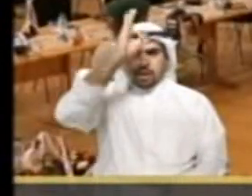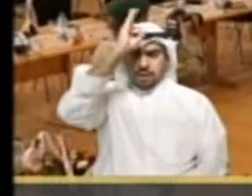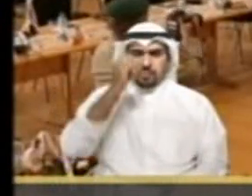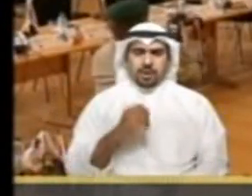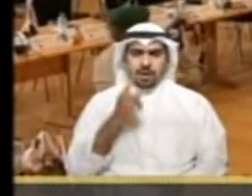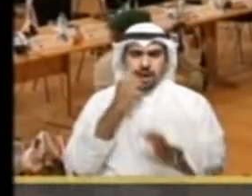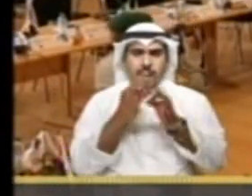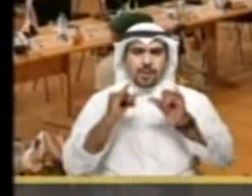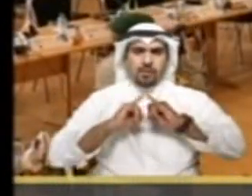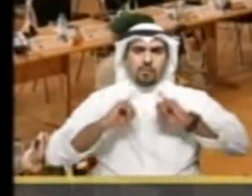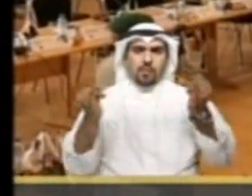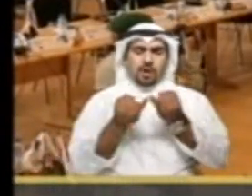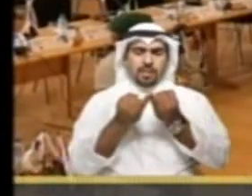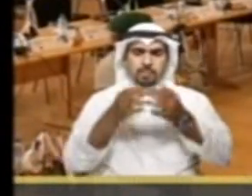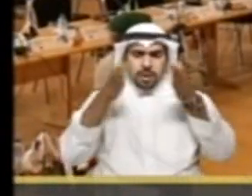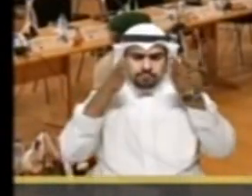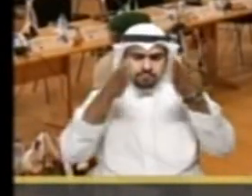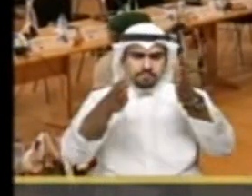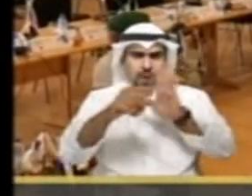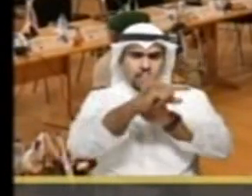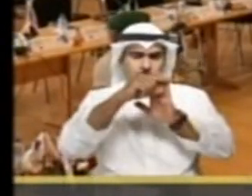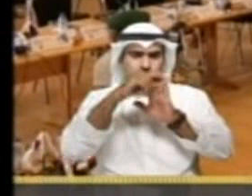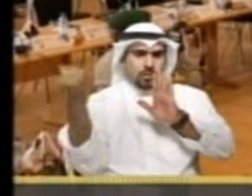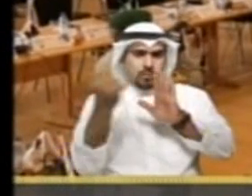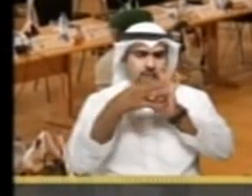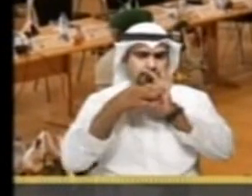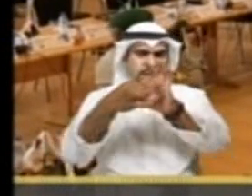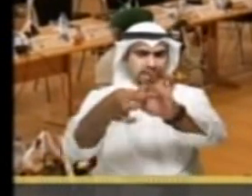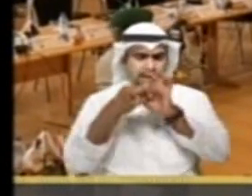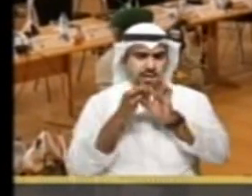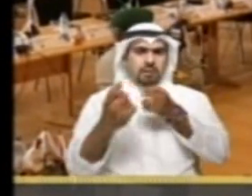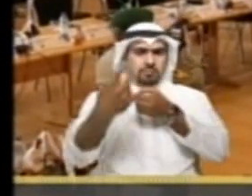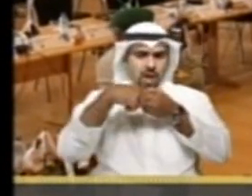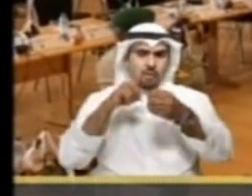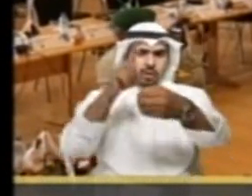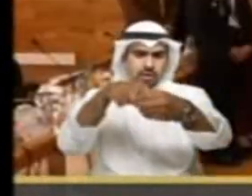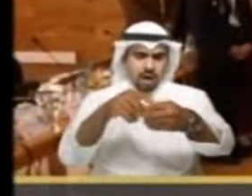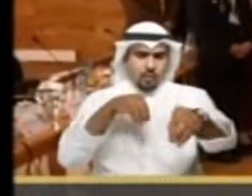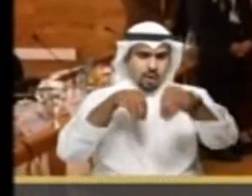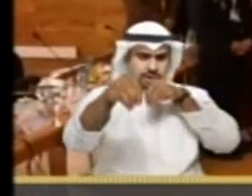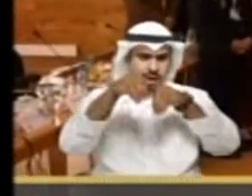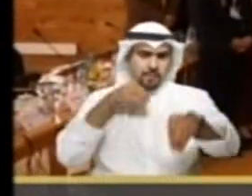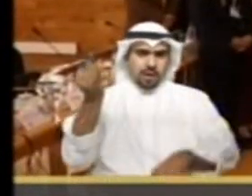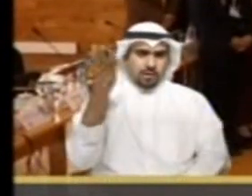في المنظمة، مع التركيز على مواصلة تعزيز العلاقات وتبادل المعلومات والخبرات.